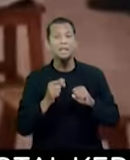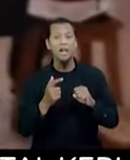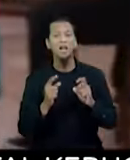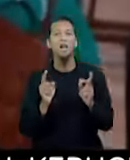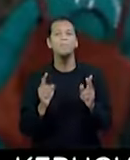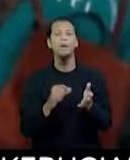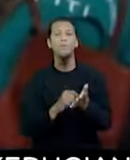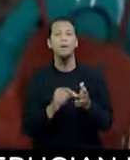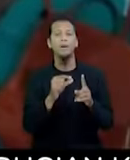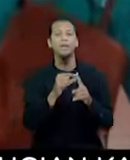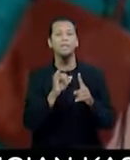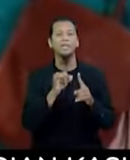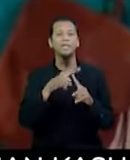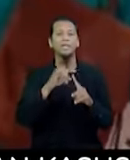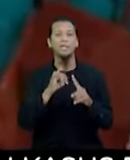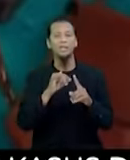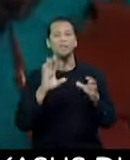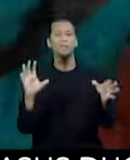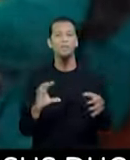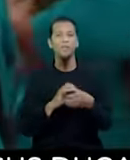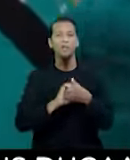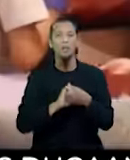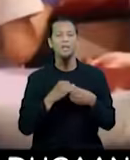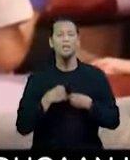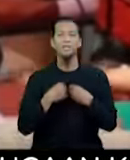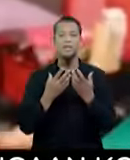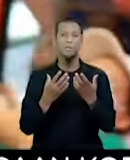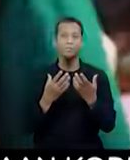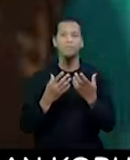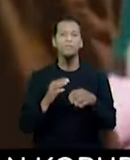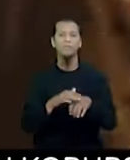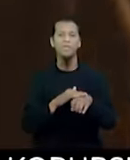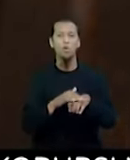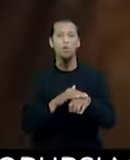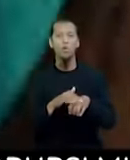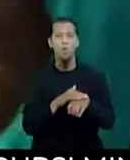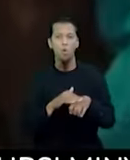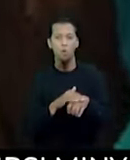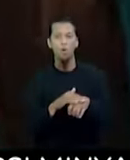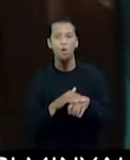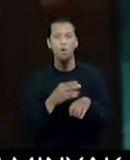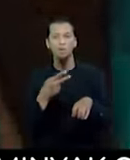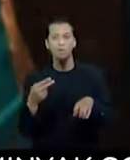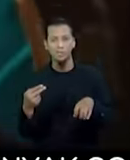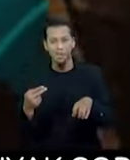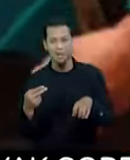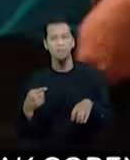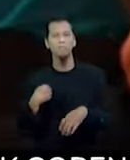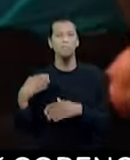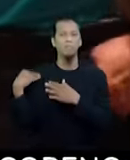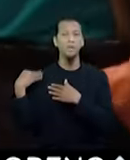Persatuan Islam Tionghoa Indonesia dan alhamdulillah pada saat ini saya menjabat sebagai ketua